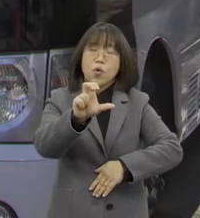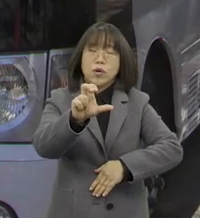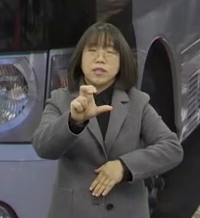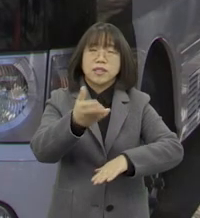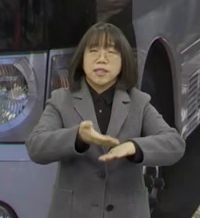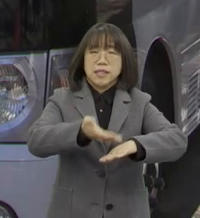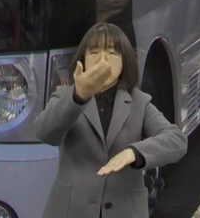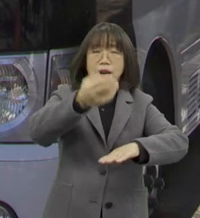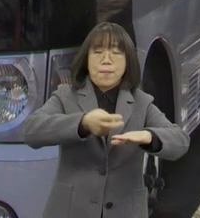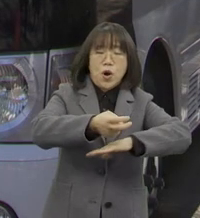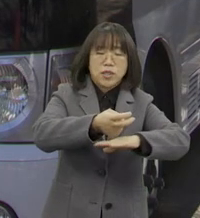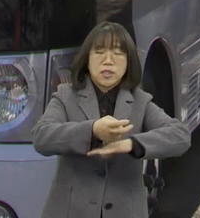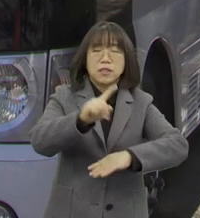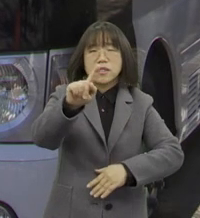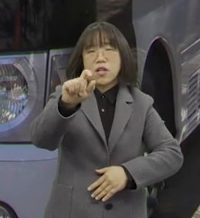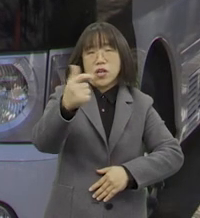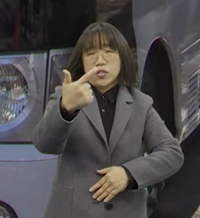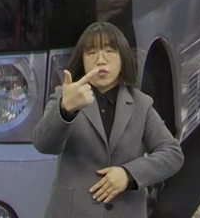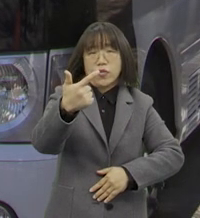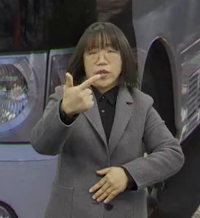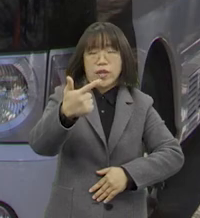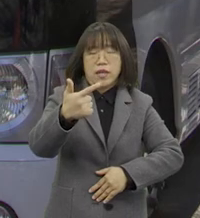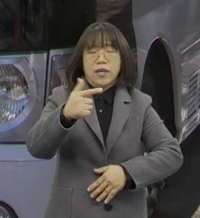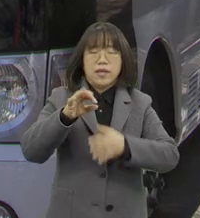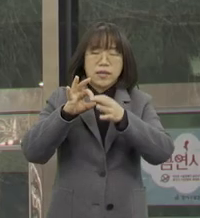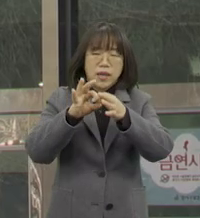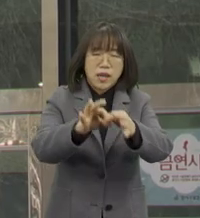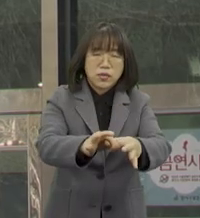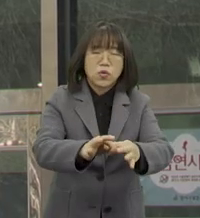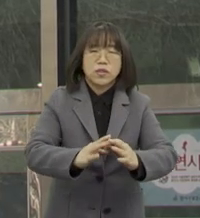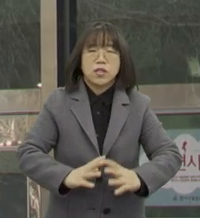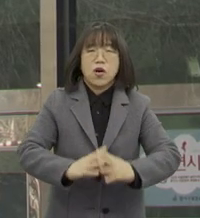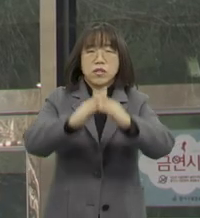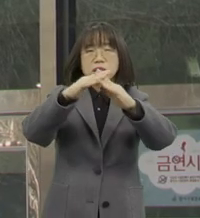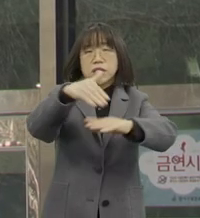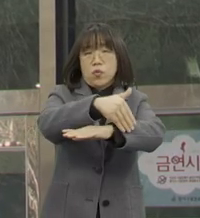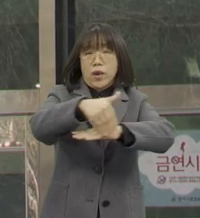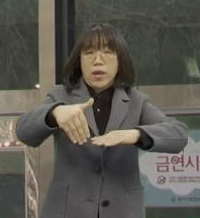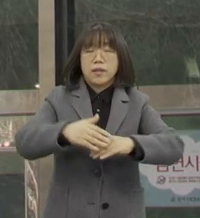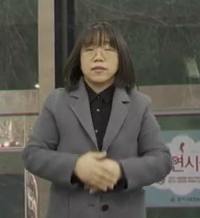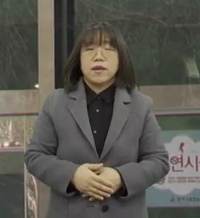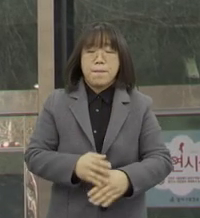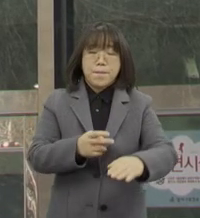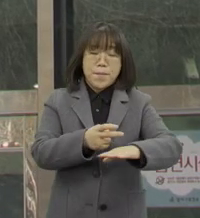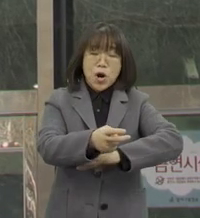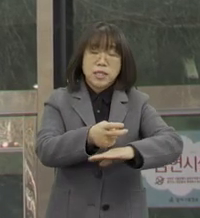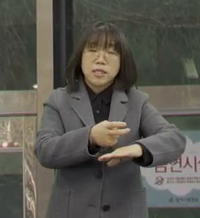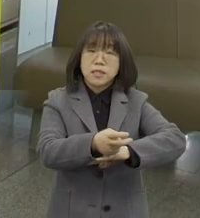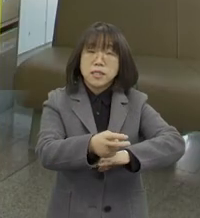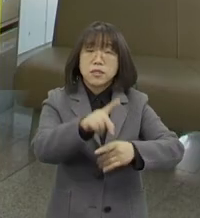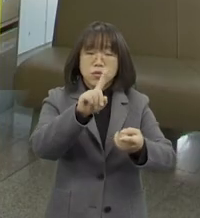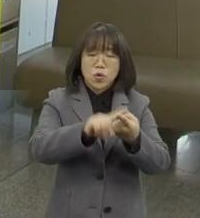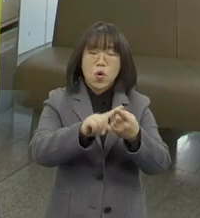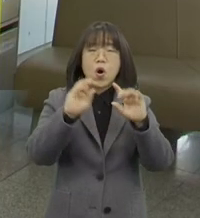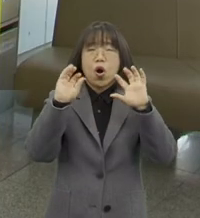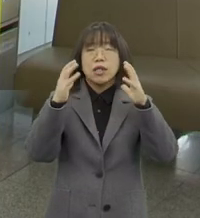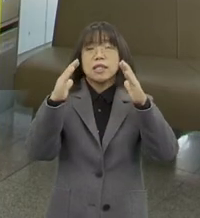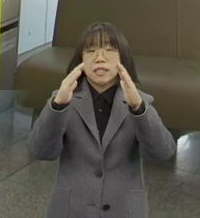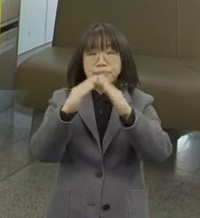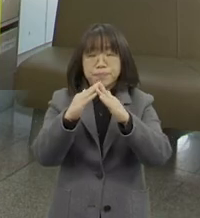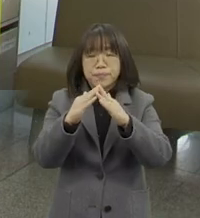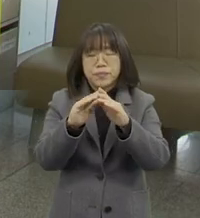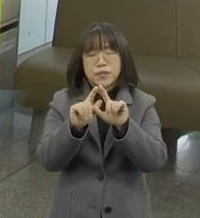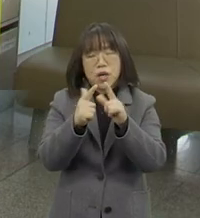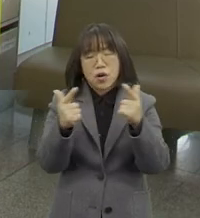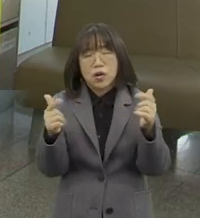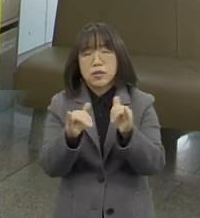이상 버스 16대 에 순차적으로 설치 운영할 계획입니다 특히 군은 벗으 뿐 아니라 어린이집과